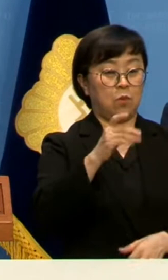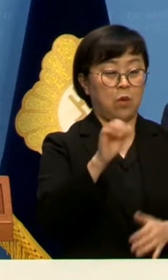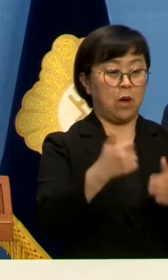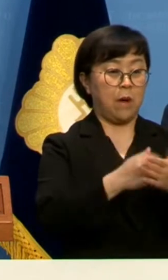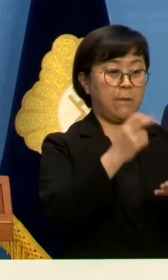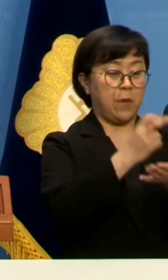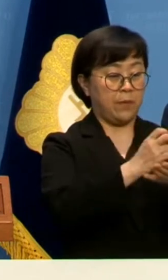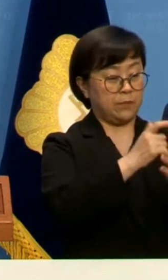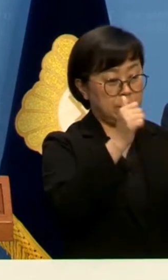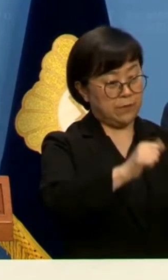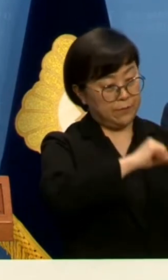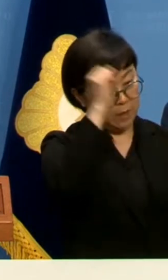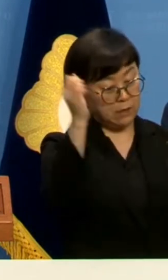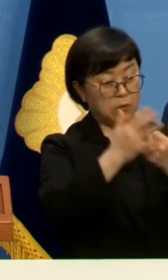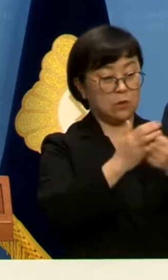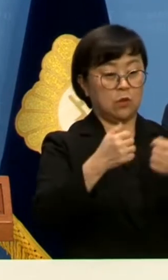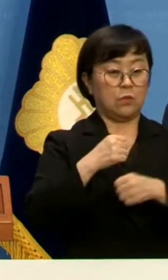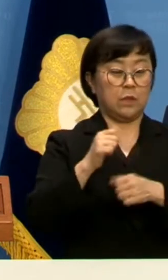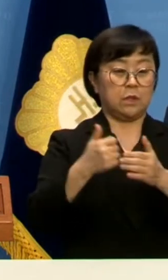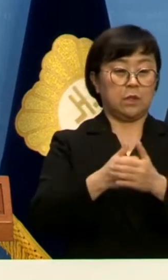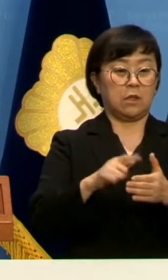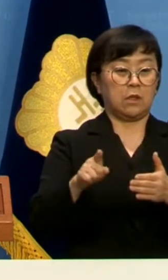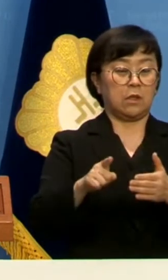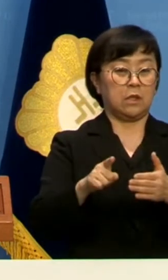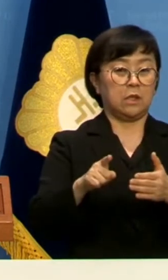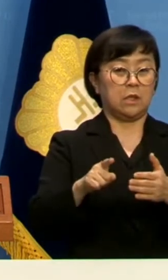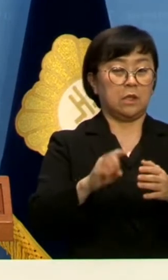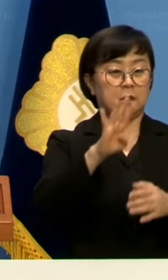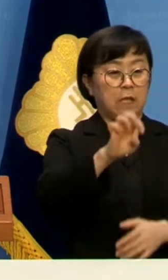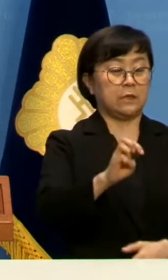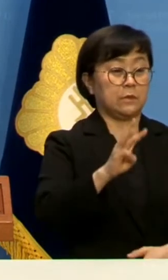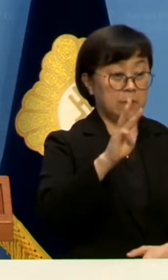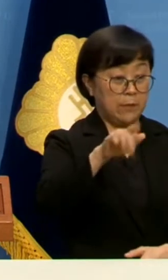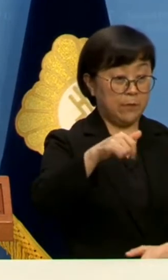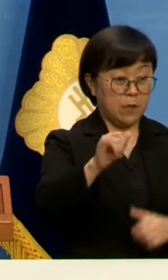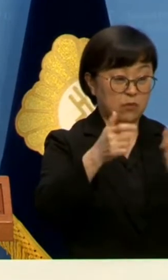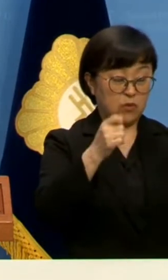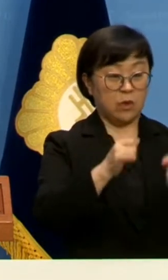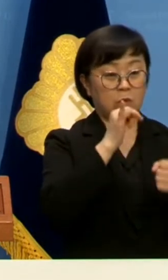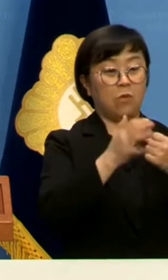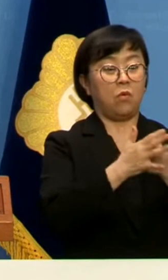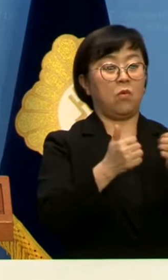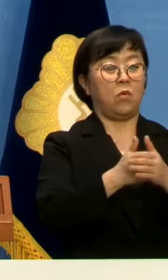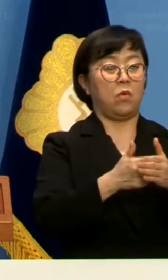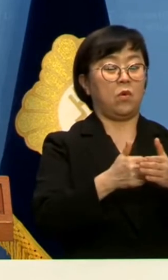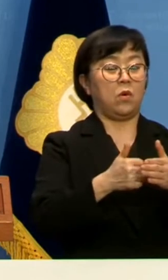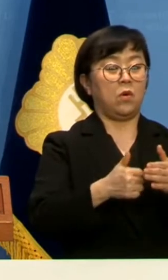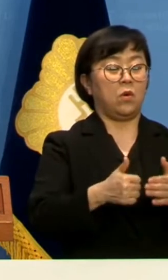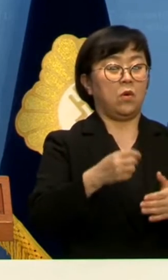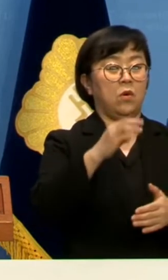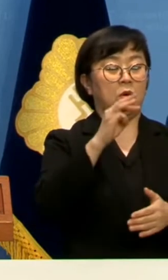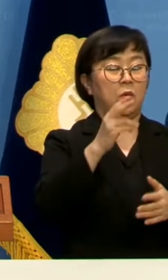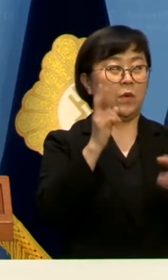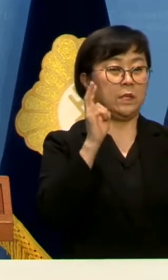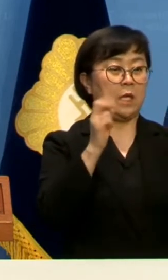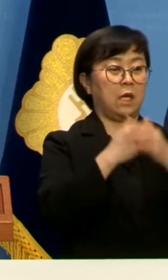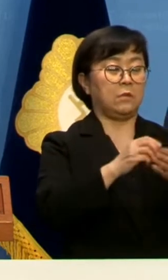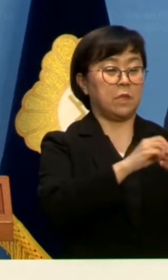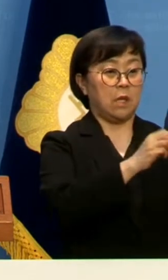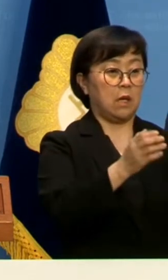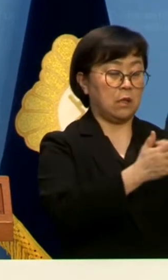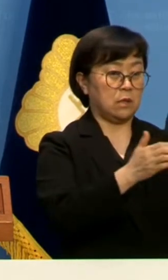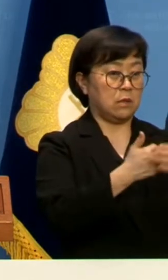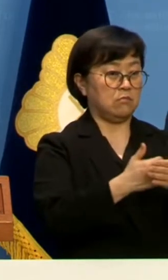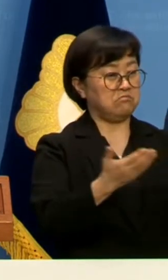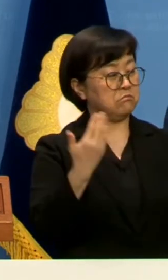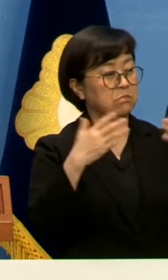사법시험 합격 후 군필자 중 최연소로 43기 사법 연수원을 수료하였고 대모로폼에 입사하여 어떠한 학일이나